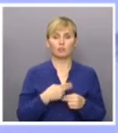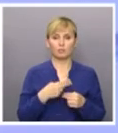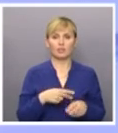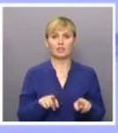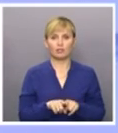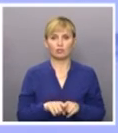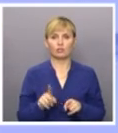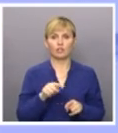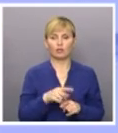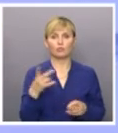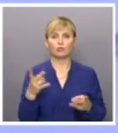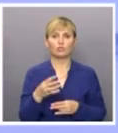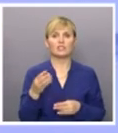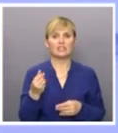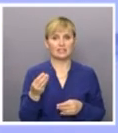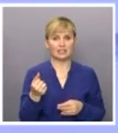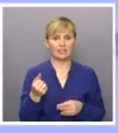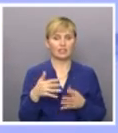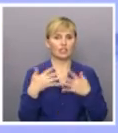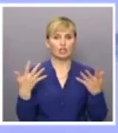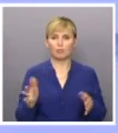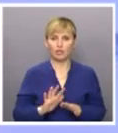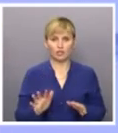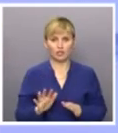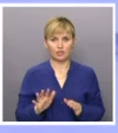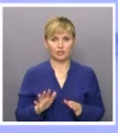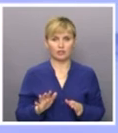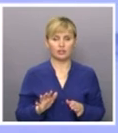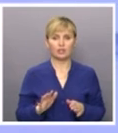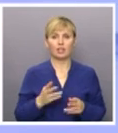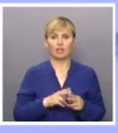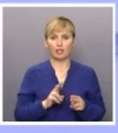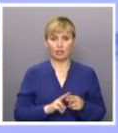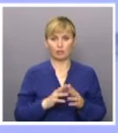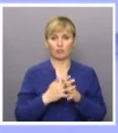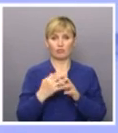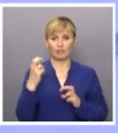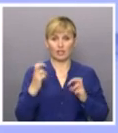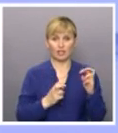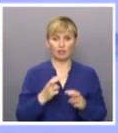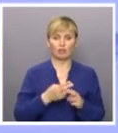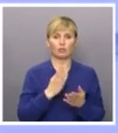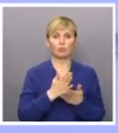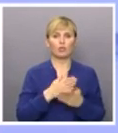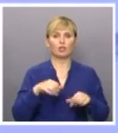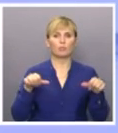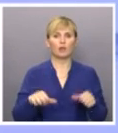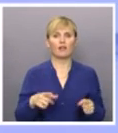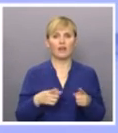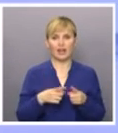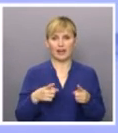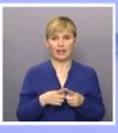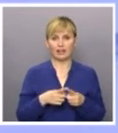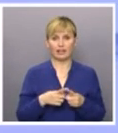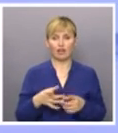нужны деньги. Причем деньги не такие большие. Этому фермеру, который имеет право аренды биологических ресурсов